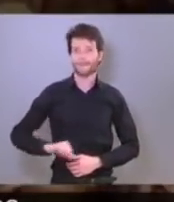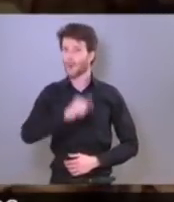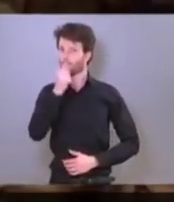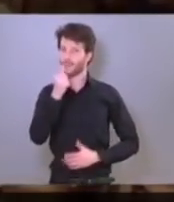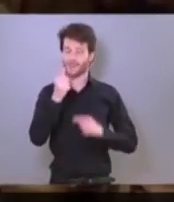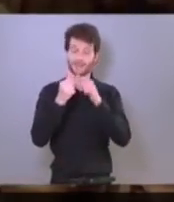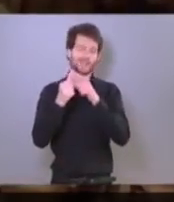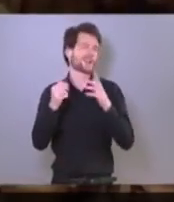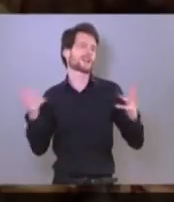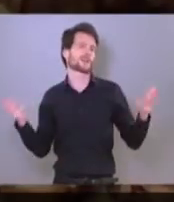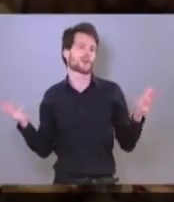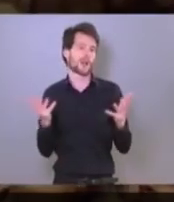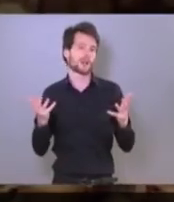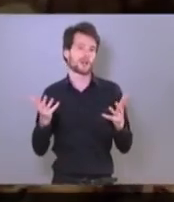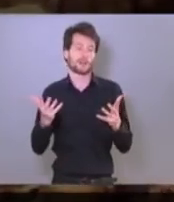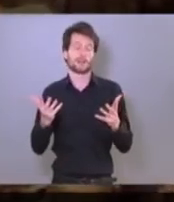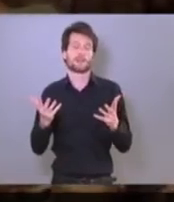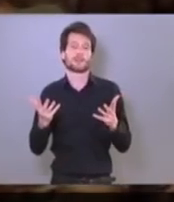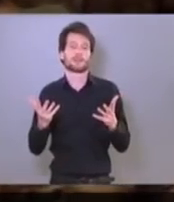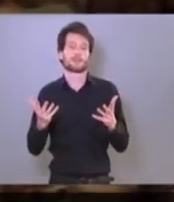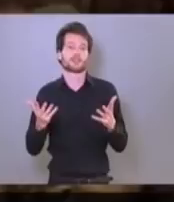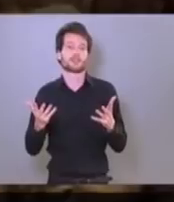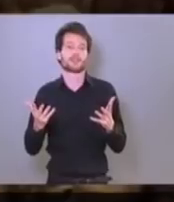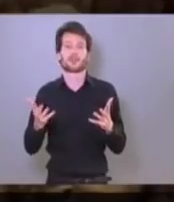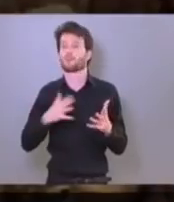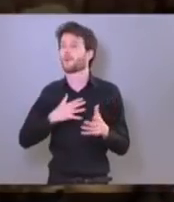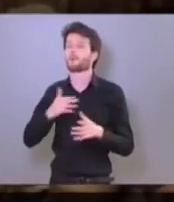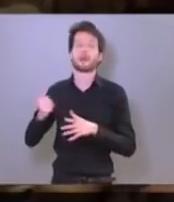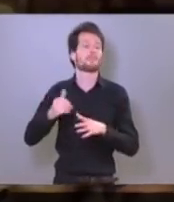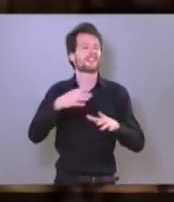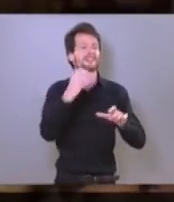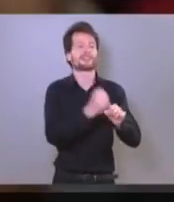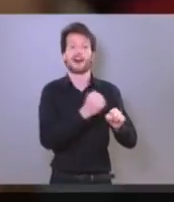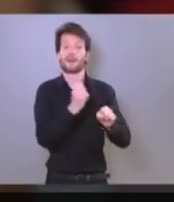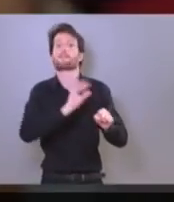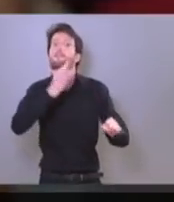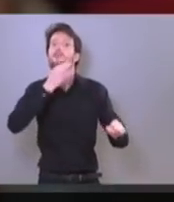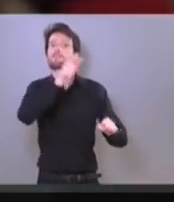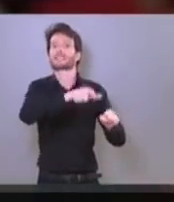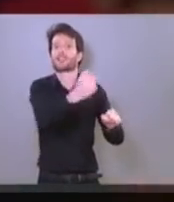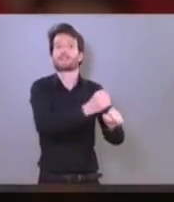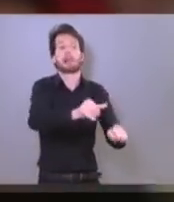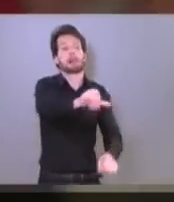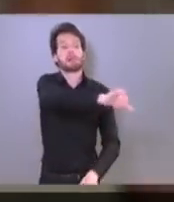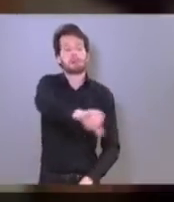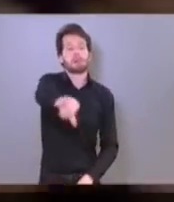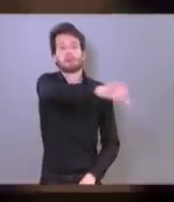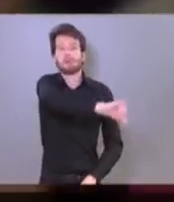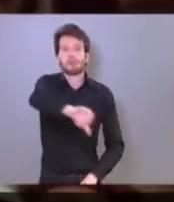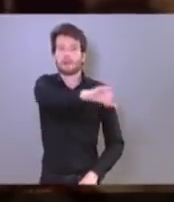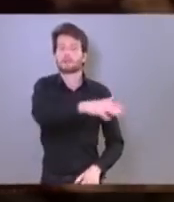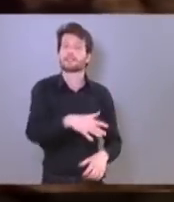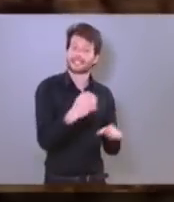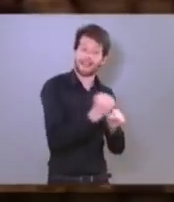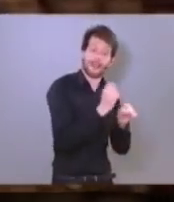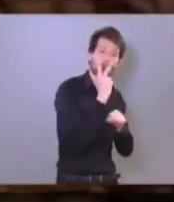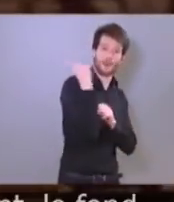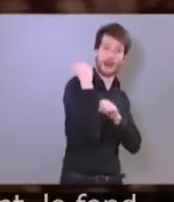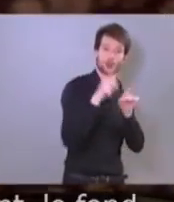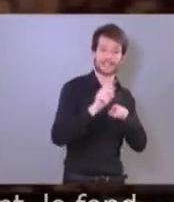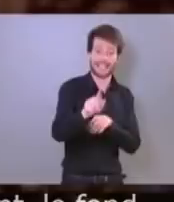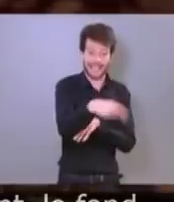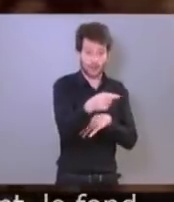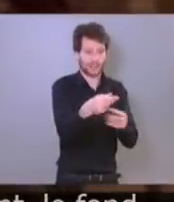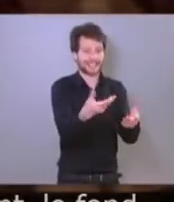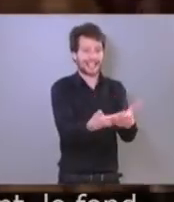le point de départ et le point d'arrivée, c'est la surexploitation du travail. Parce que seul le travail humain et la nature produisent de la